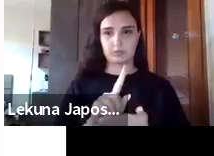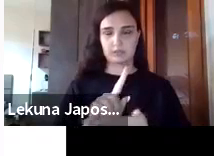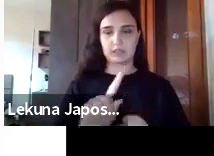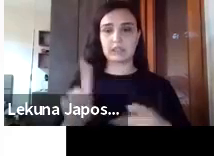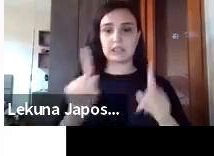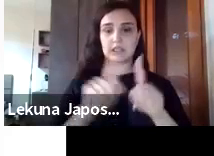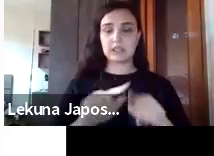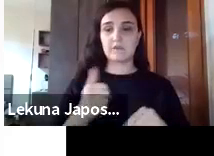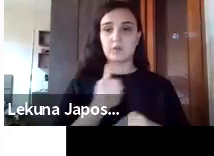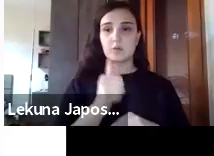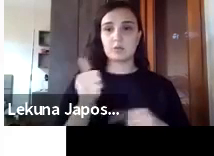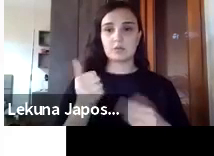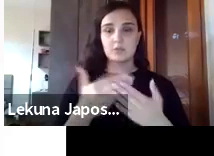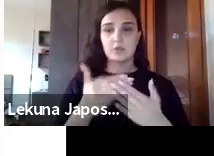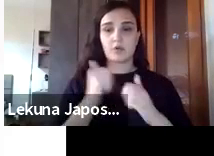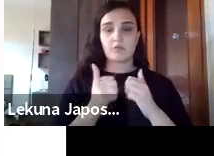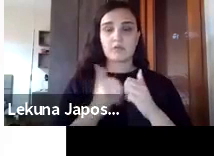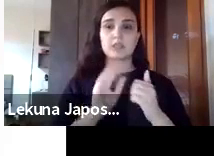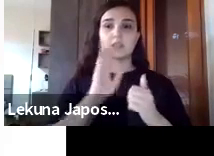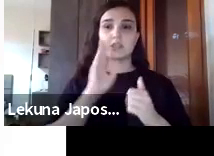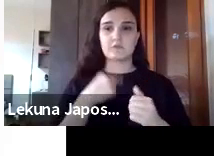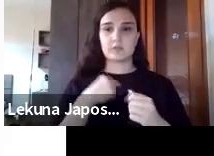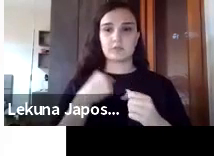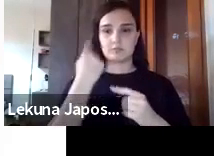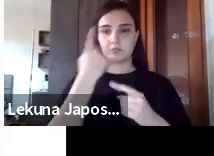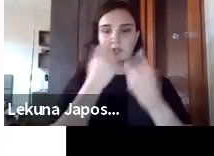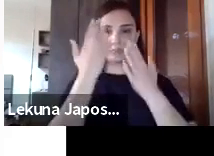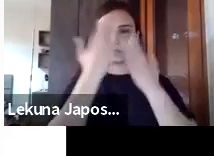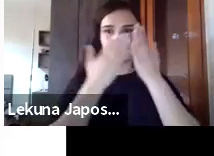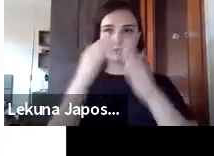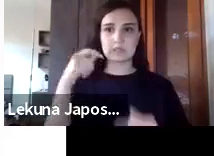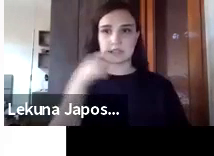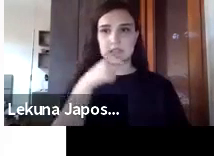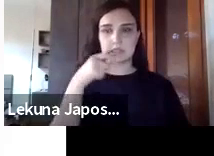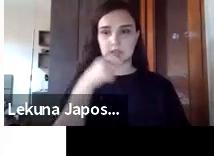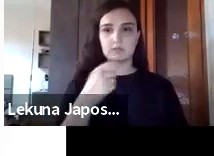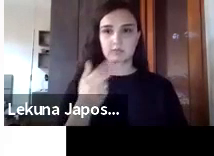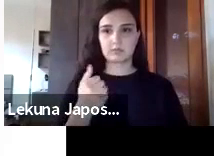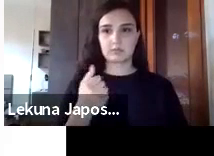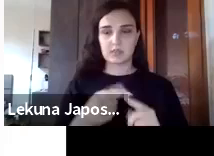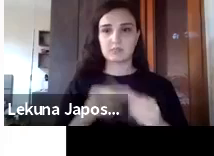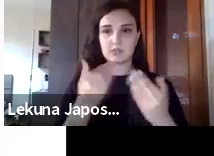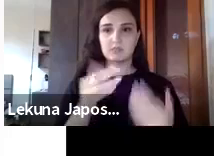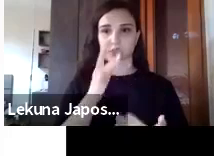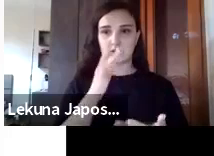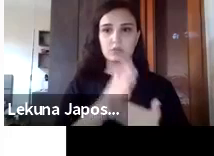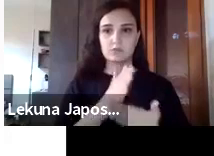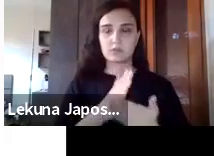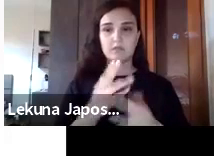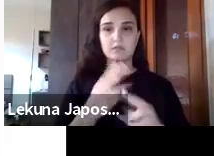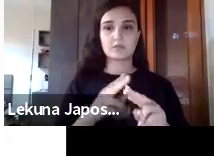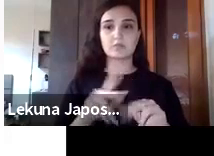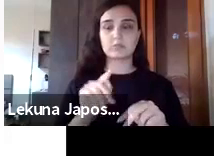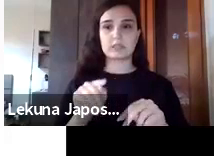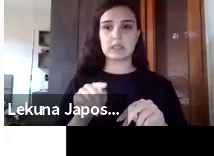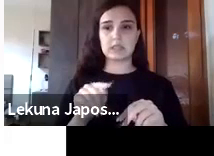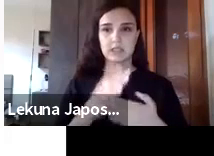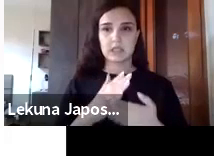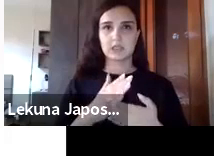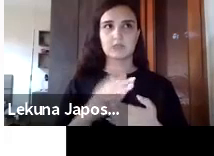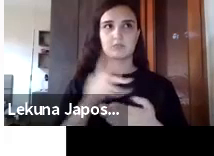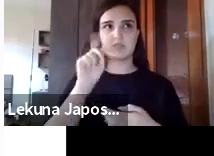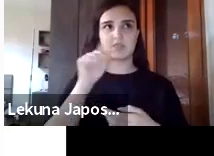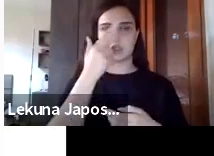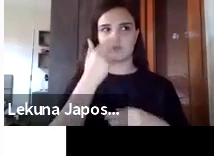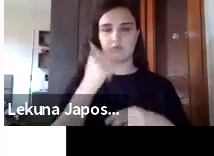როგორც ნახეთ, ყოველ დილით ჩვენ პირს ვიბათ, კბილებს ვიხეხავთ. ამისთვის რო ხო გვაქვს? რატო ეს ზის რუტინაში და